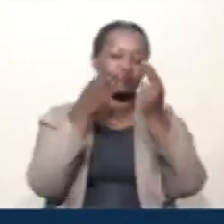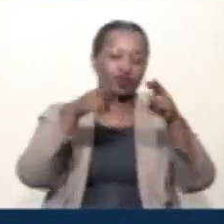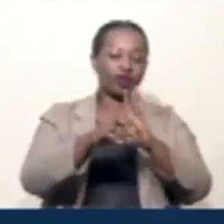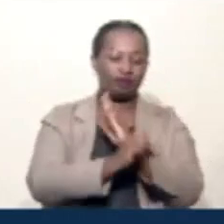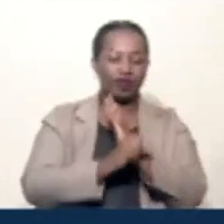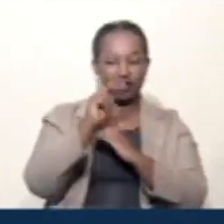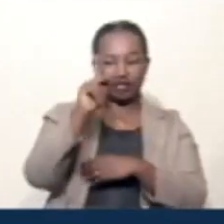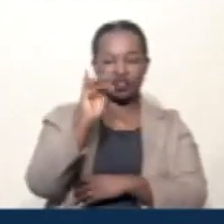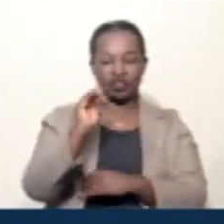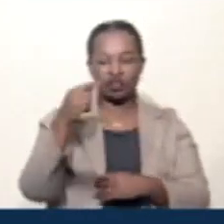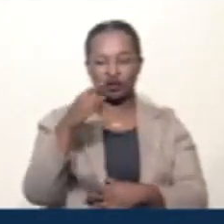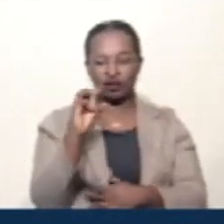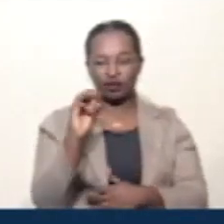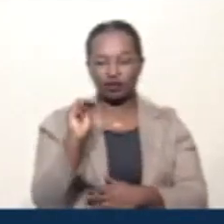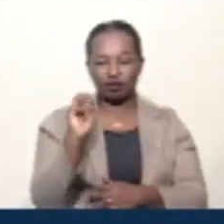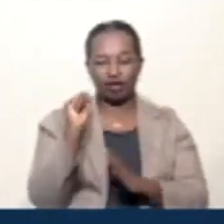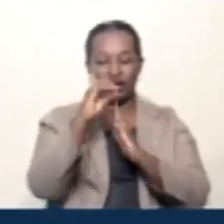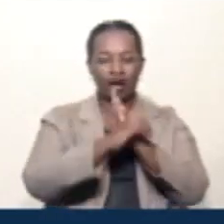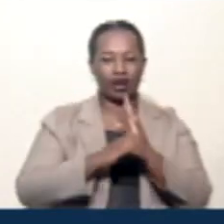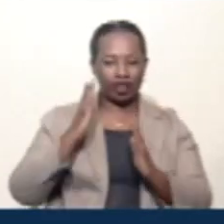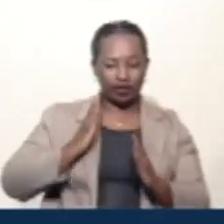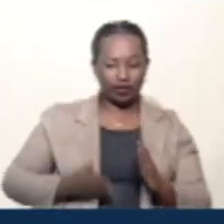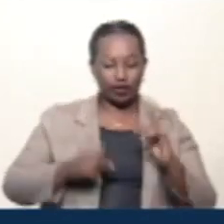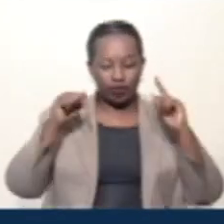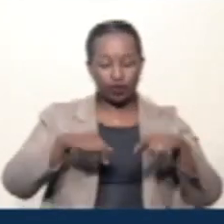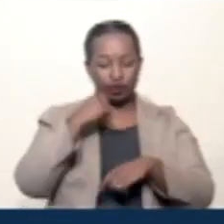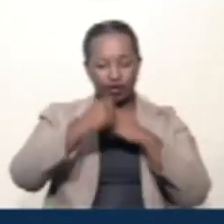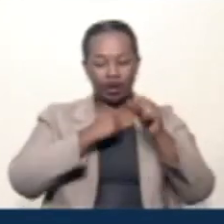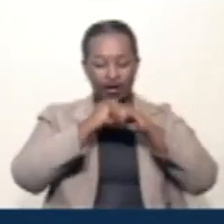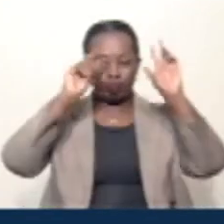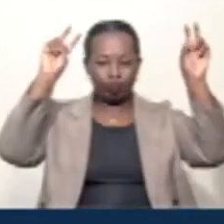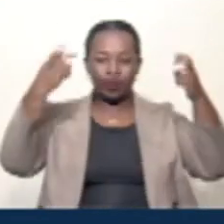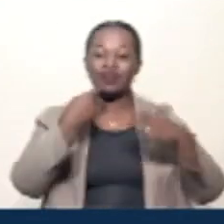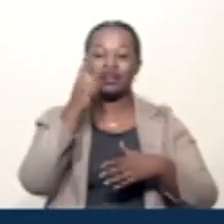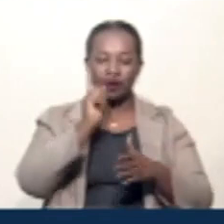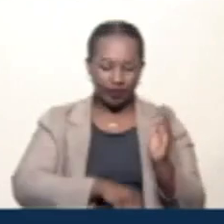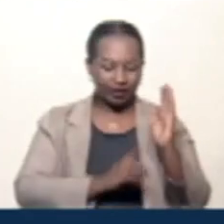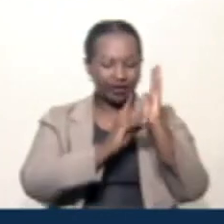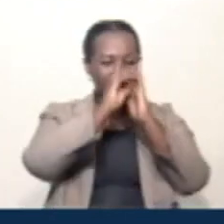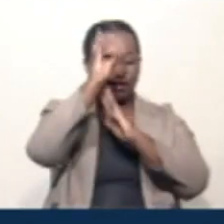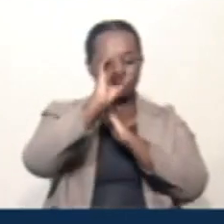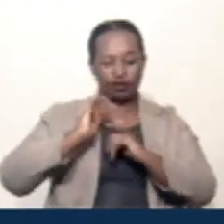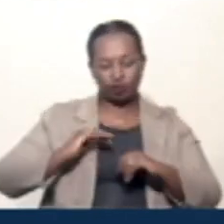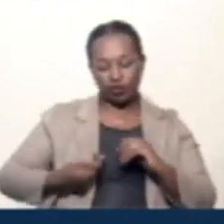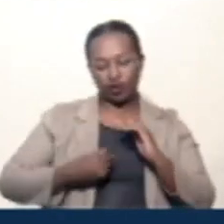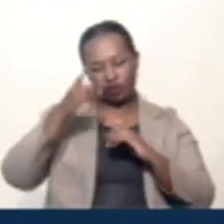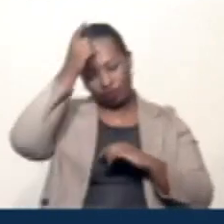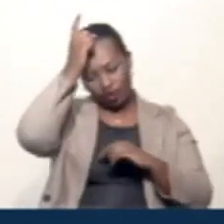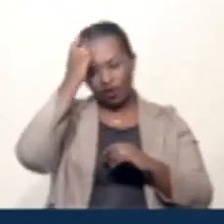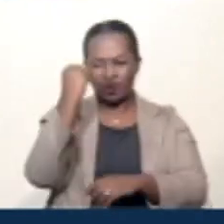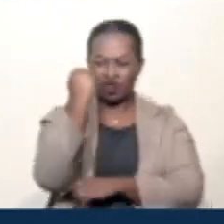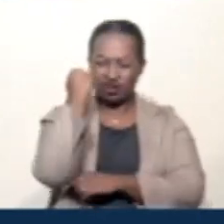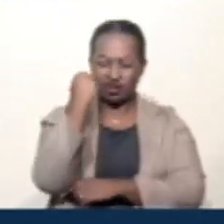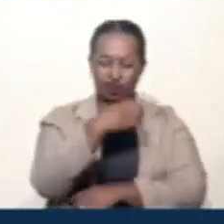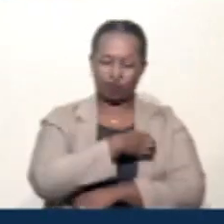ka Huye. Uyu mwaka insanganyamatsiko ikaba igira iti iterambere ry'umugore wo mu cyaro inkingi y'ubukungu bw'igihugu